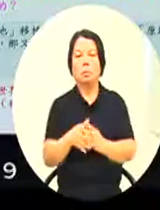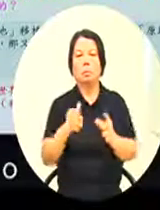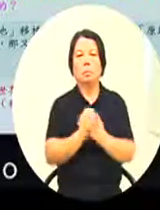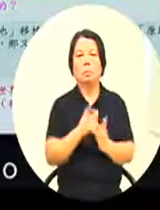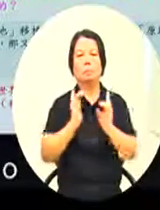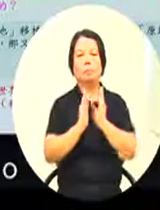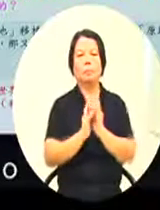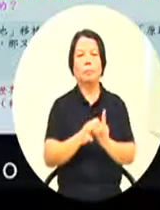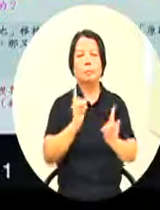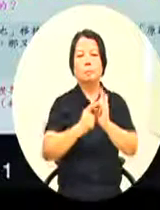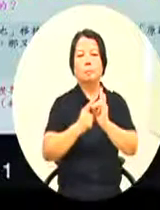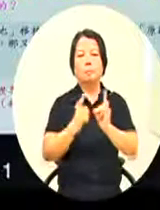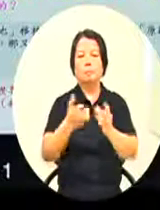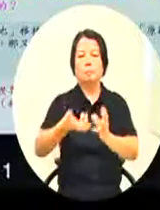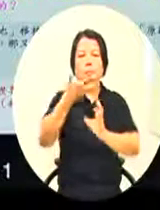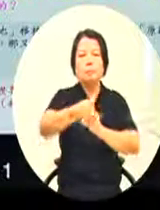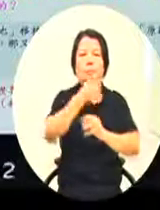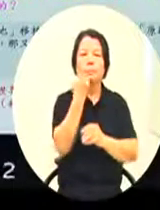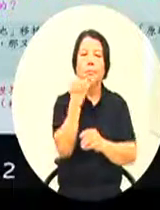啊？